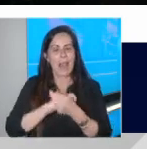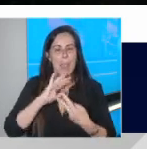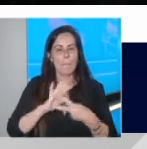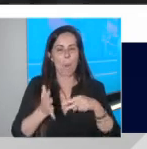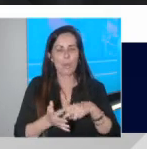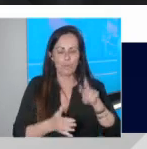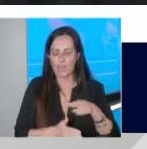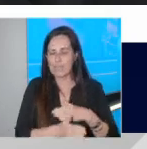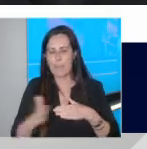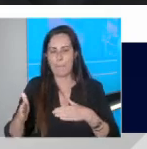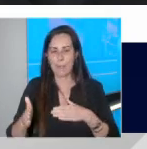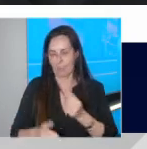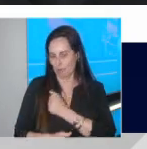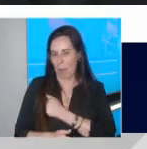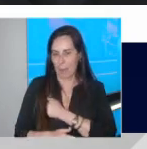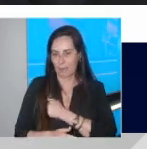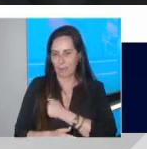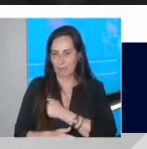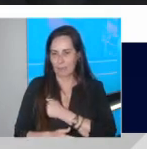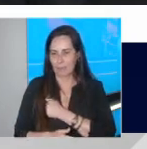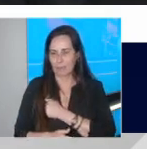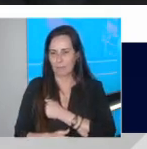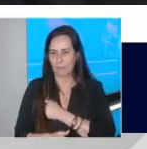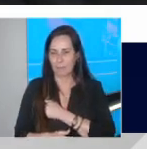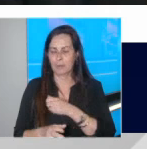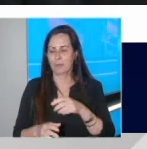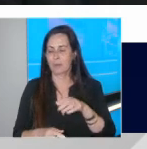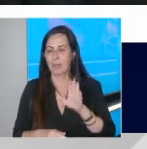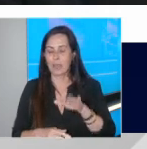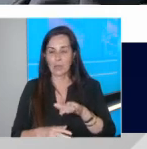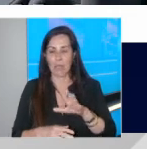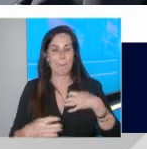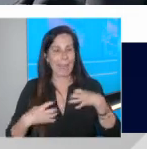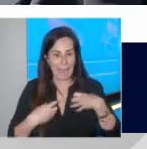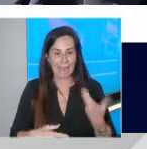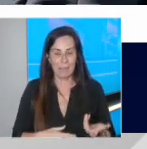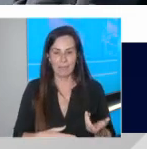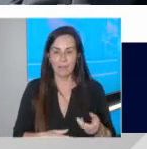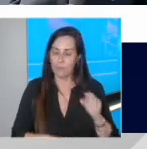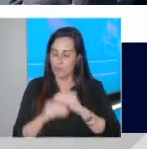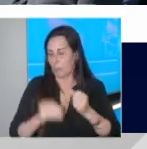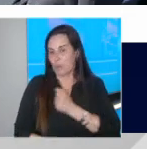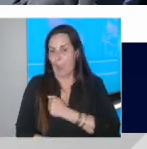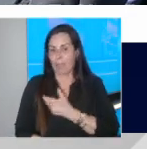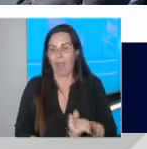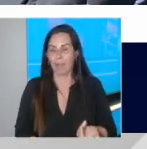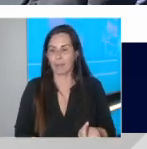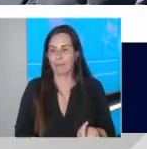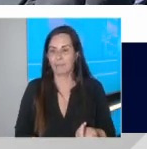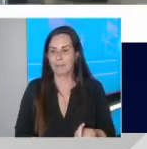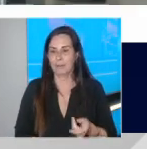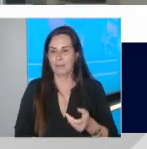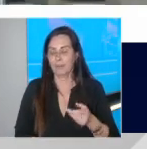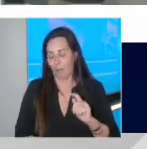הימין השמרני, תחת שהגיעה לסיום עם רייגן ב-1980, משתמש בדת, ועושה, כלומר,